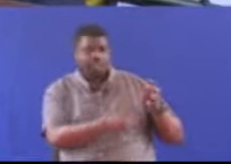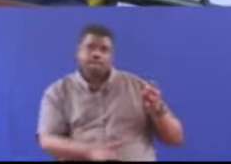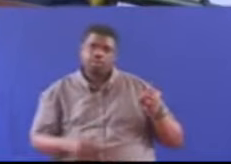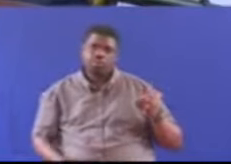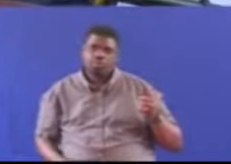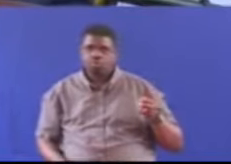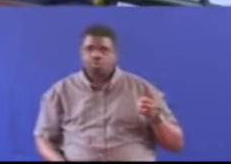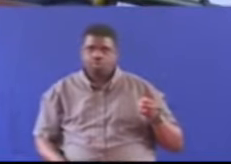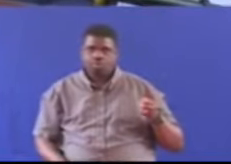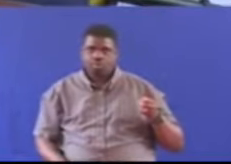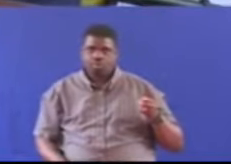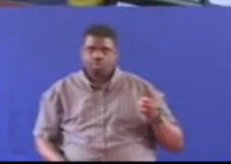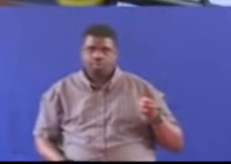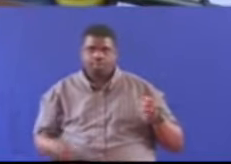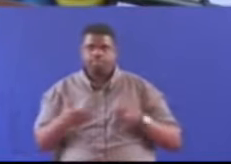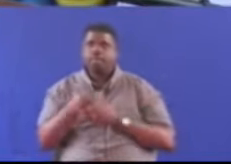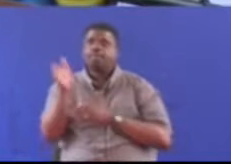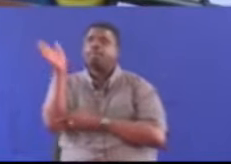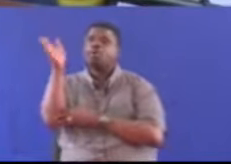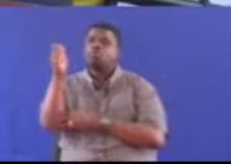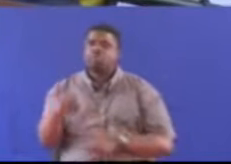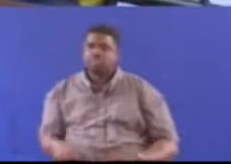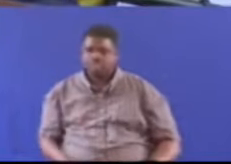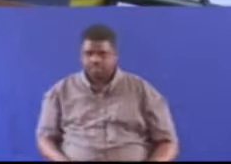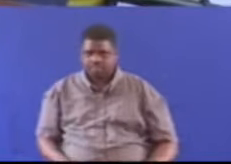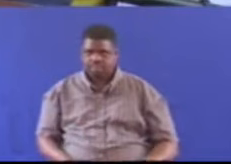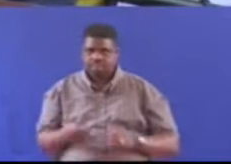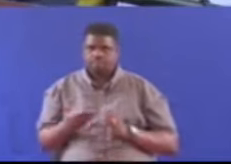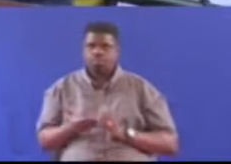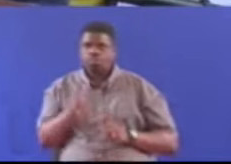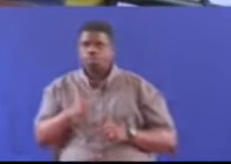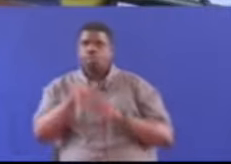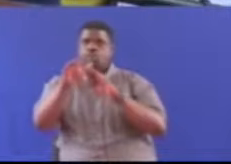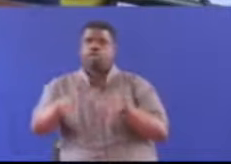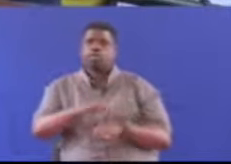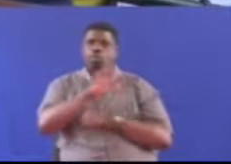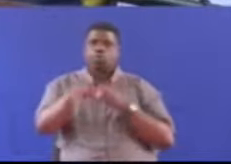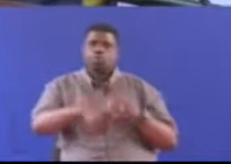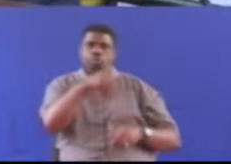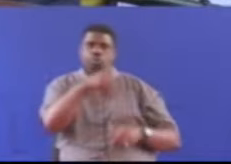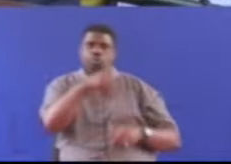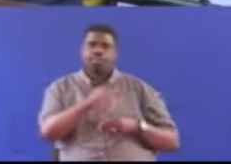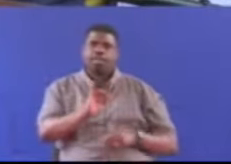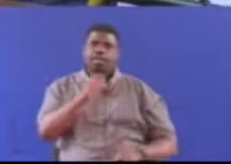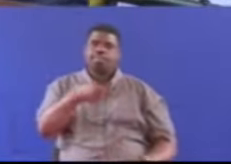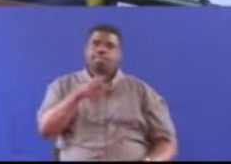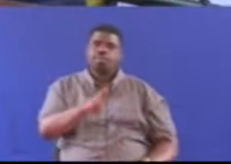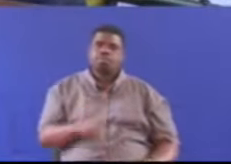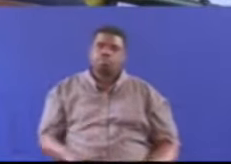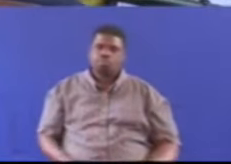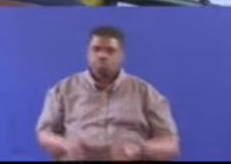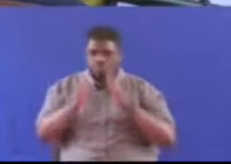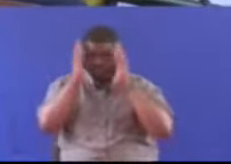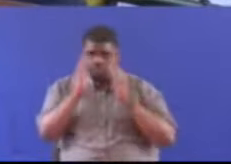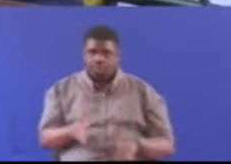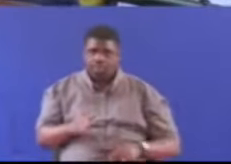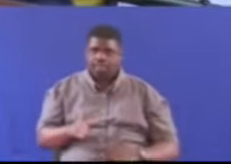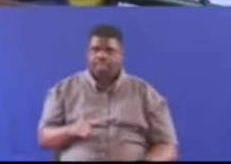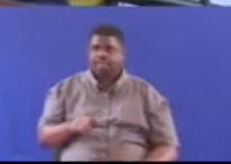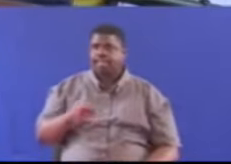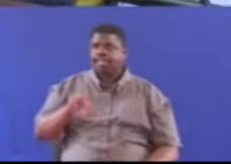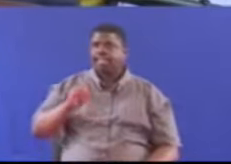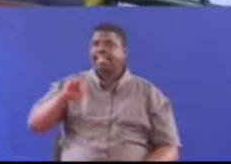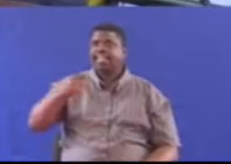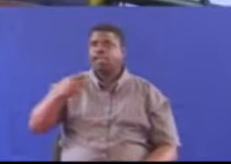sio tu wabunge mpaka mabalozi. Ninaomba wale wabunge wote ambao ni wanachama wa IPU, Mheshimiwa Ibari Kingu, Mheshimiwa